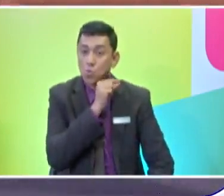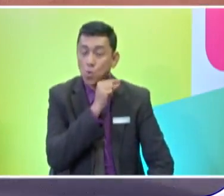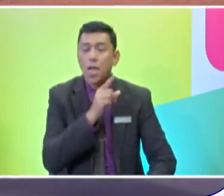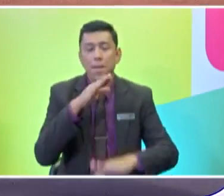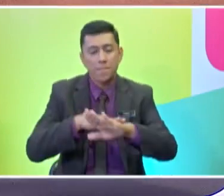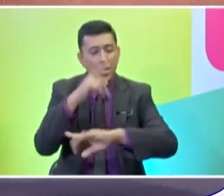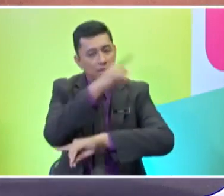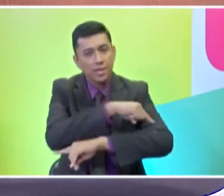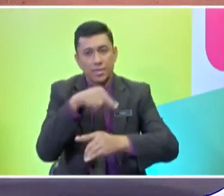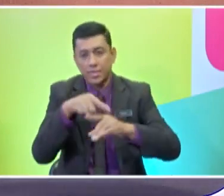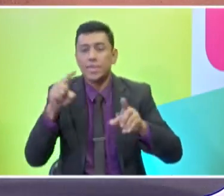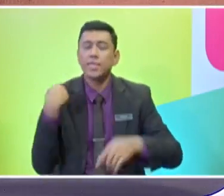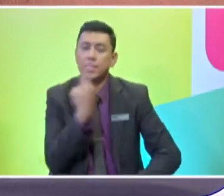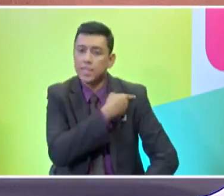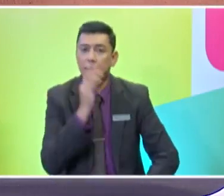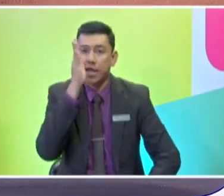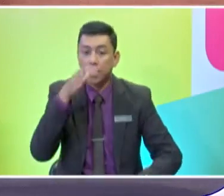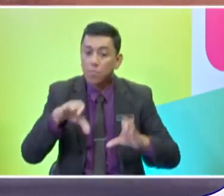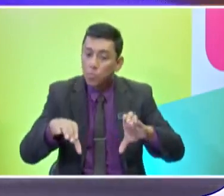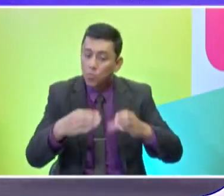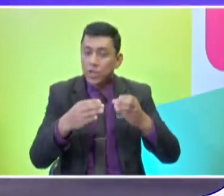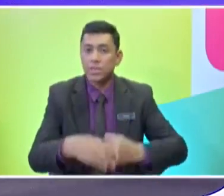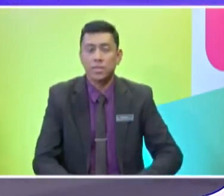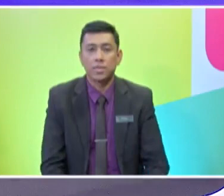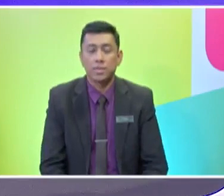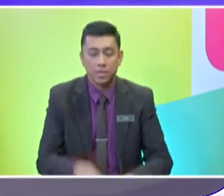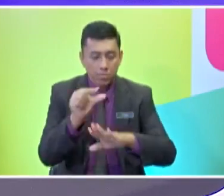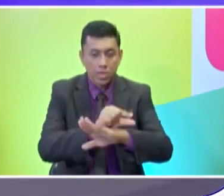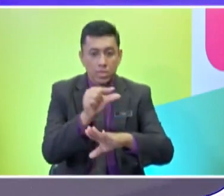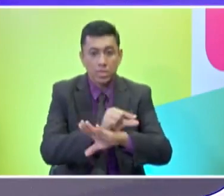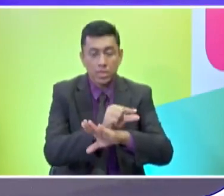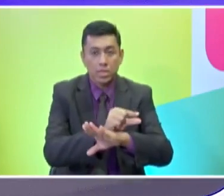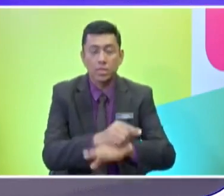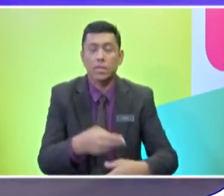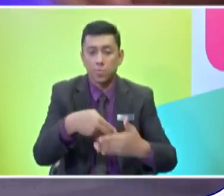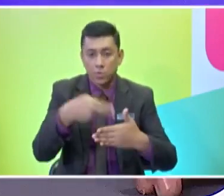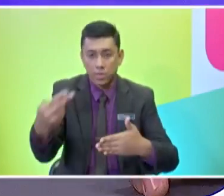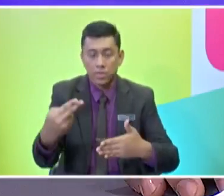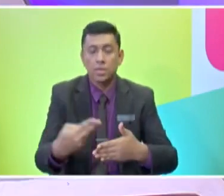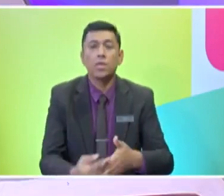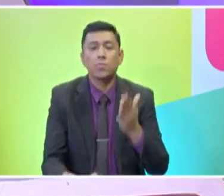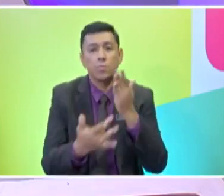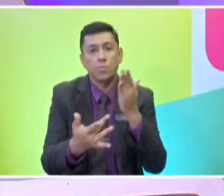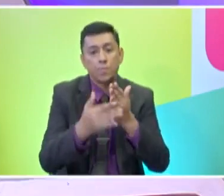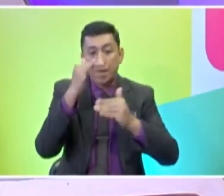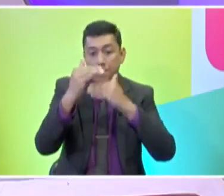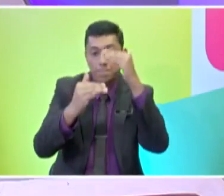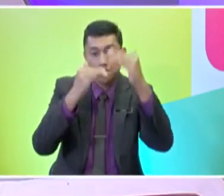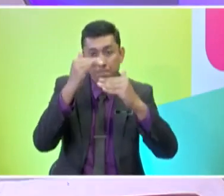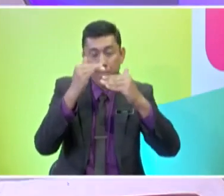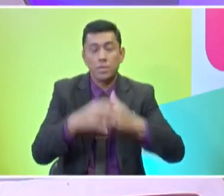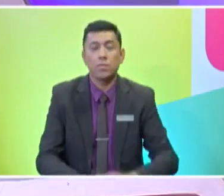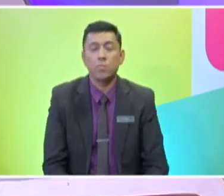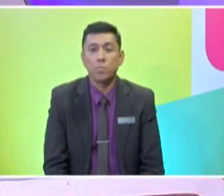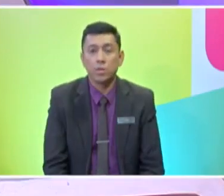Jadi ini kalau dilihat ya Kita akan menggunakan teknik menghasilkan Aca dengan menggunakan teknik membina teknik